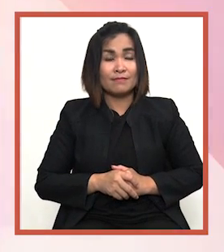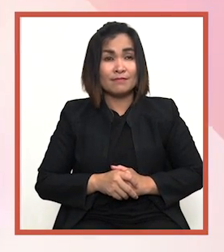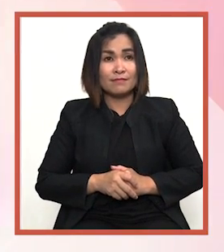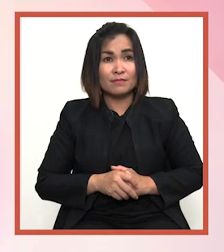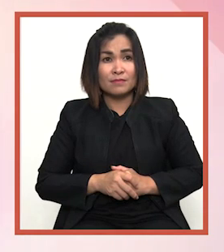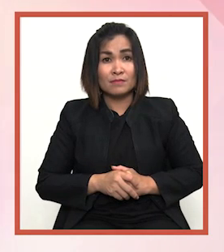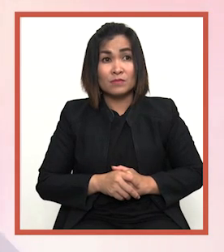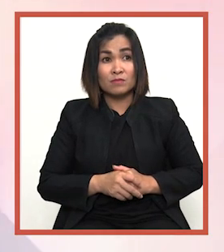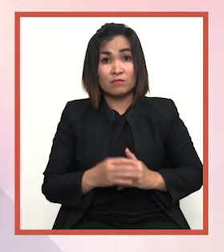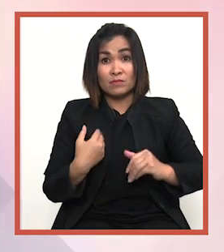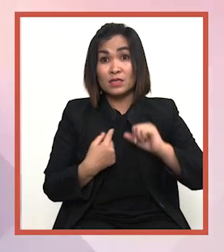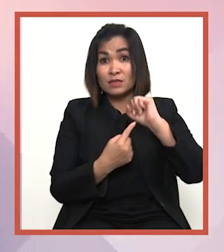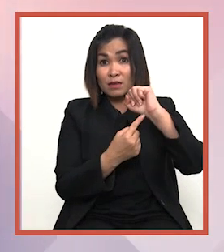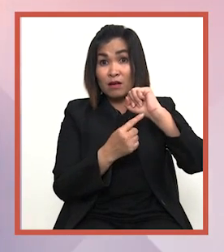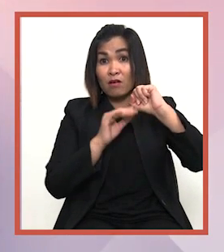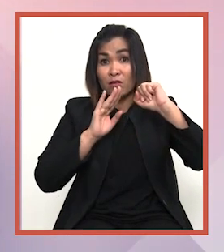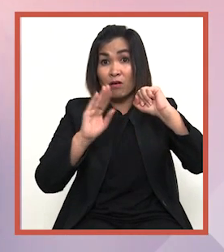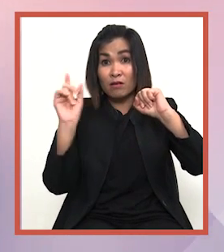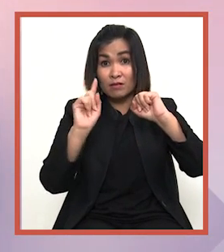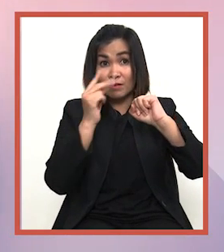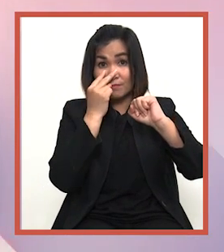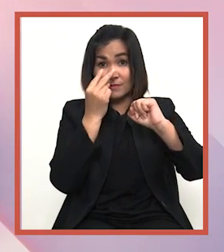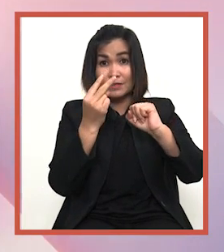นักเรียนดูสัญลักษณ์นะครับของมันนะครับ